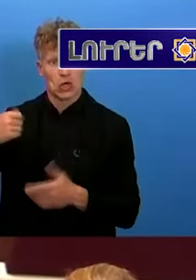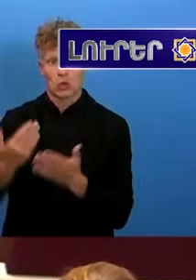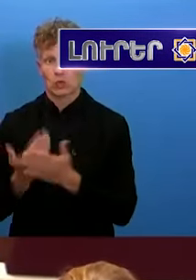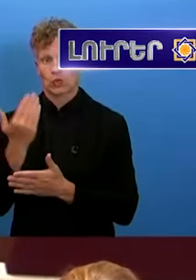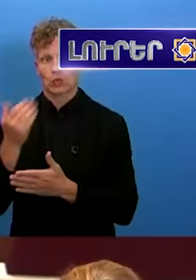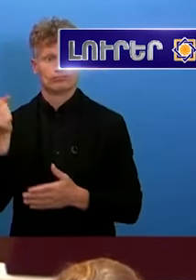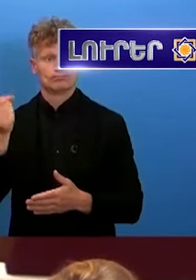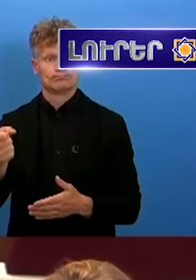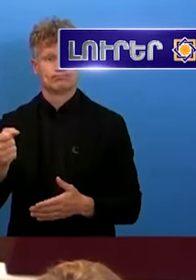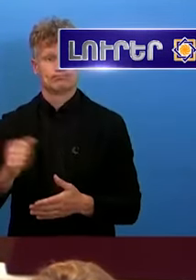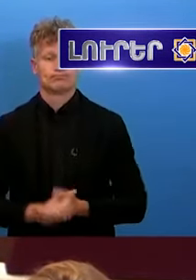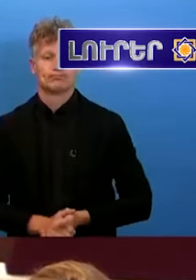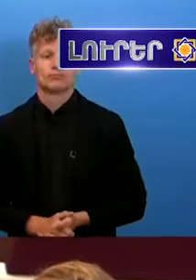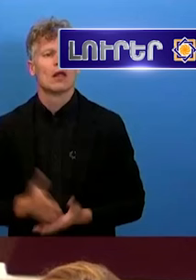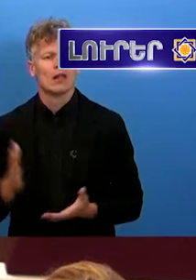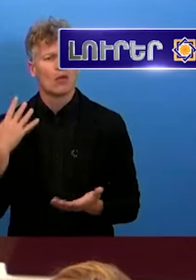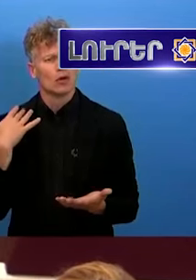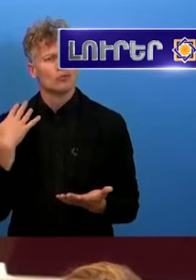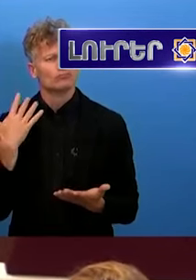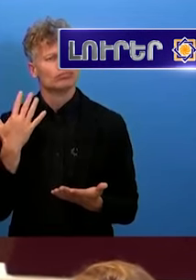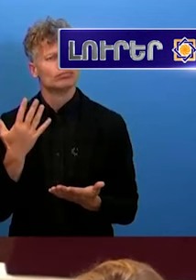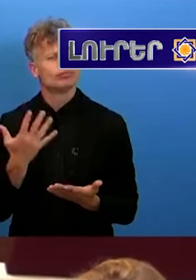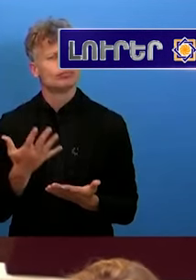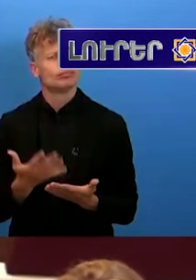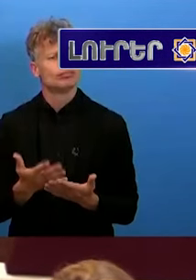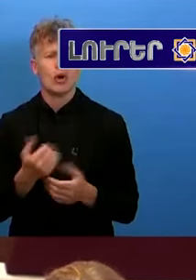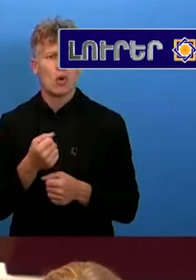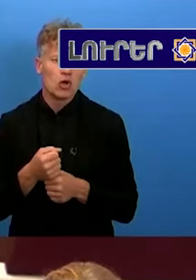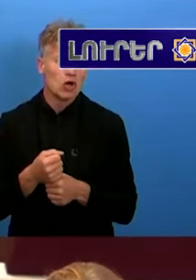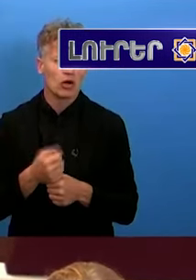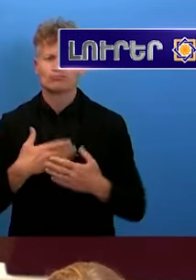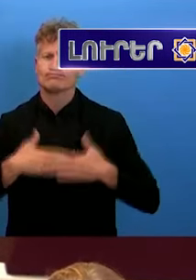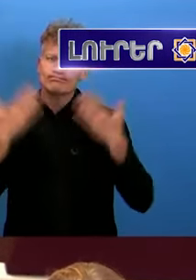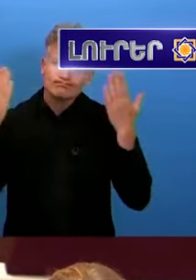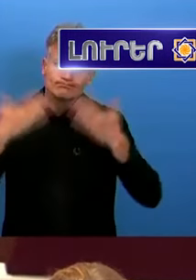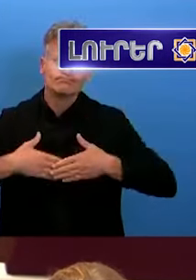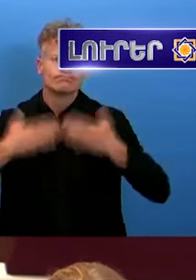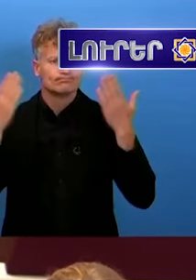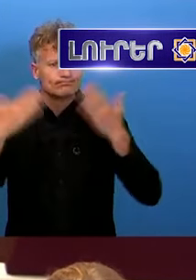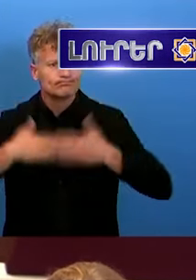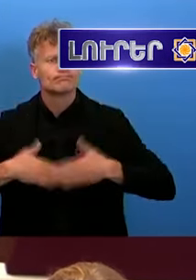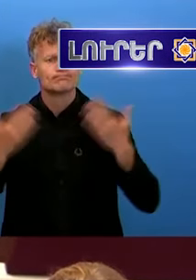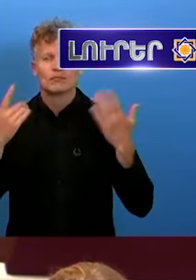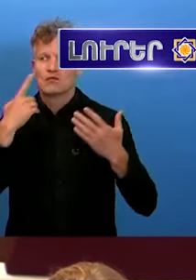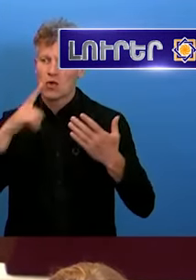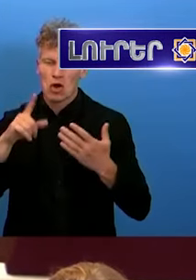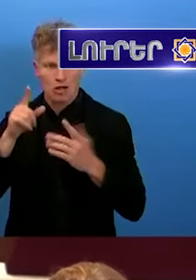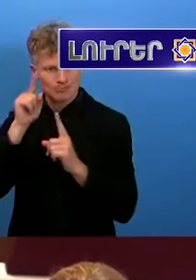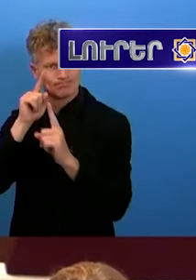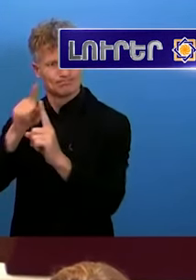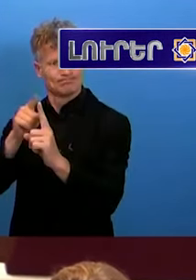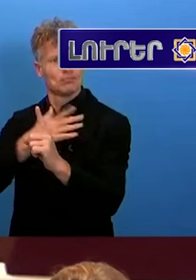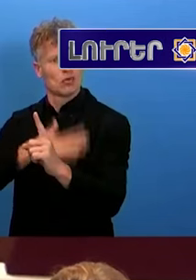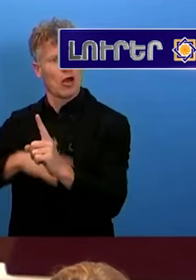կտրված ենդլար միարթյալ աշխարից։ Շրջապակում անը ետ է 2023 թվակայի սեպտեմբերի 29-ին տեղի ավնեցալ այտնիկ մակրում թորկազրբեջնական